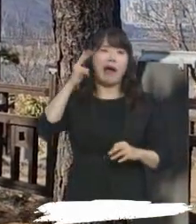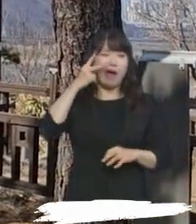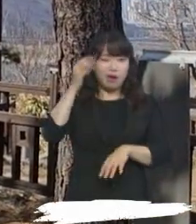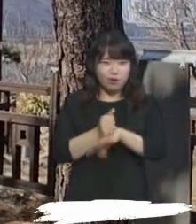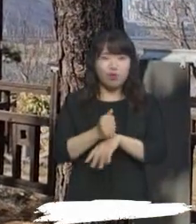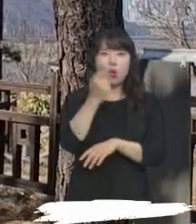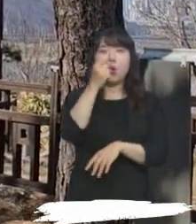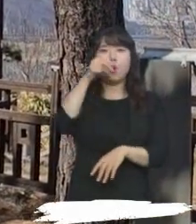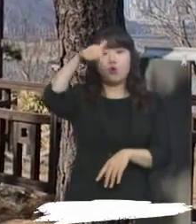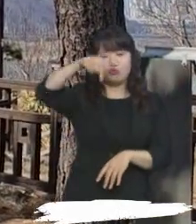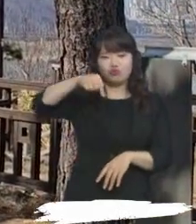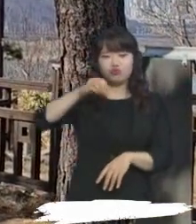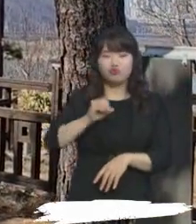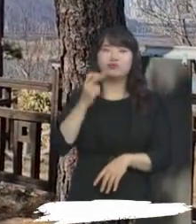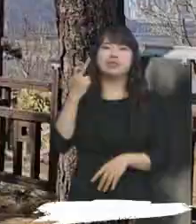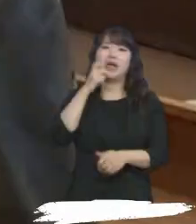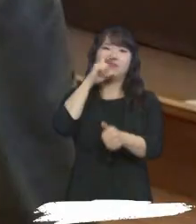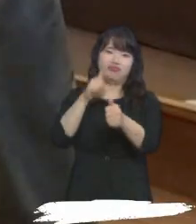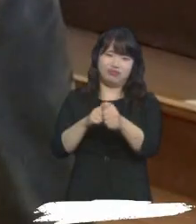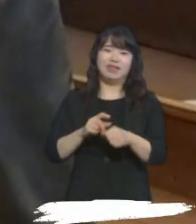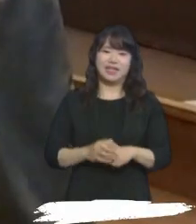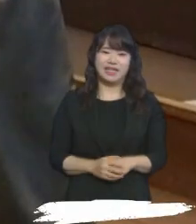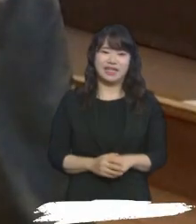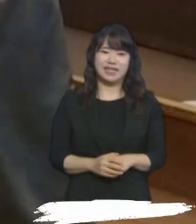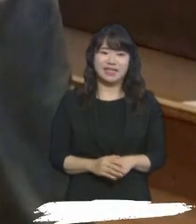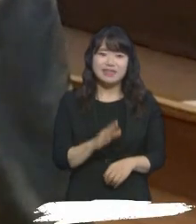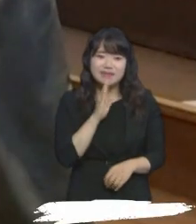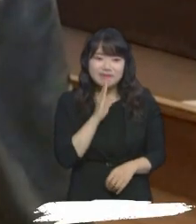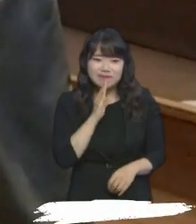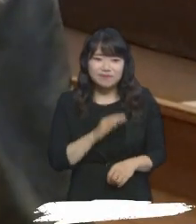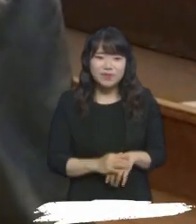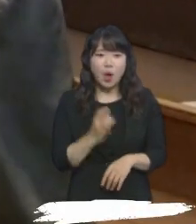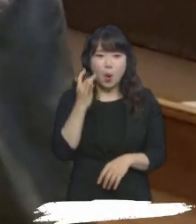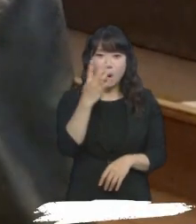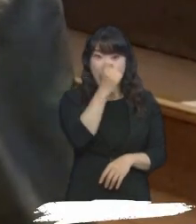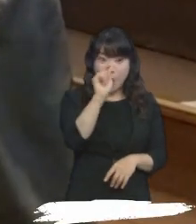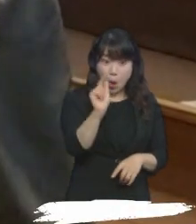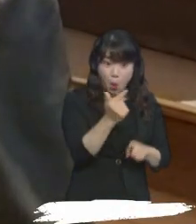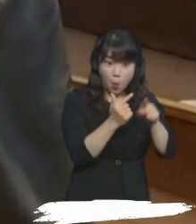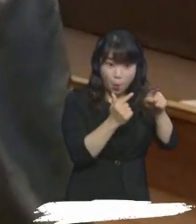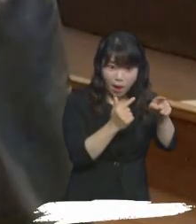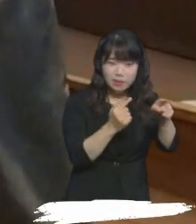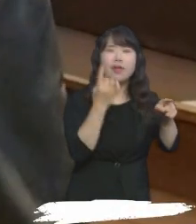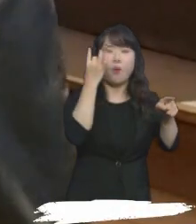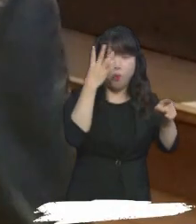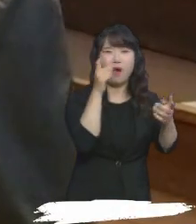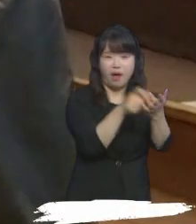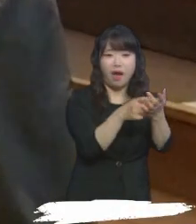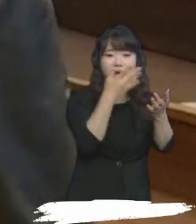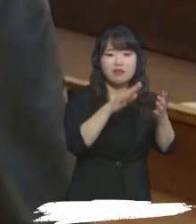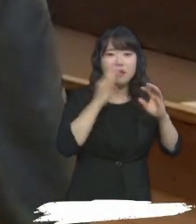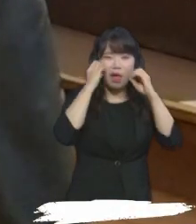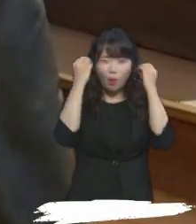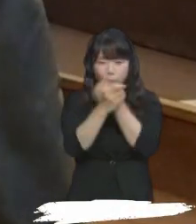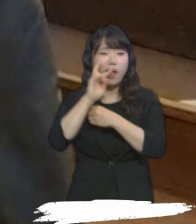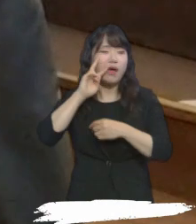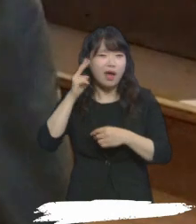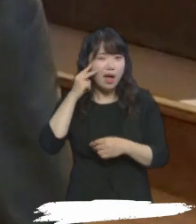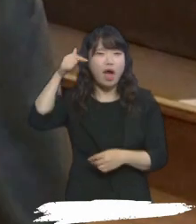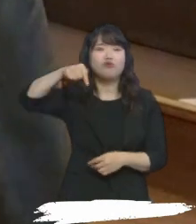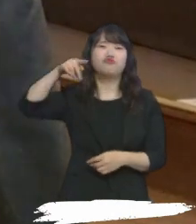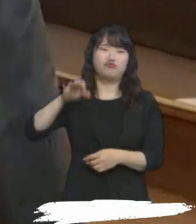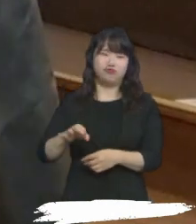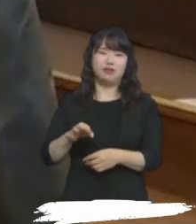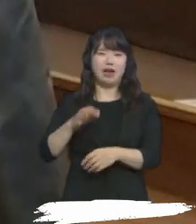부르게 되었다는 것입니다. 관을 갖다가 군으로 잘못 얘기를 했어요. 그래서 이것이 변경이 된 것 같습니다.